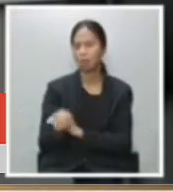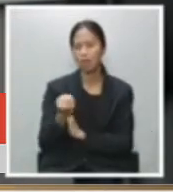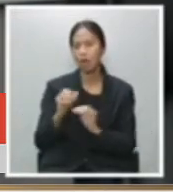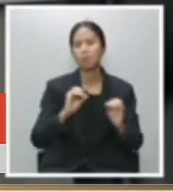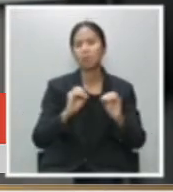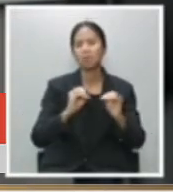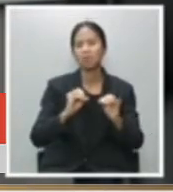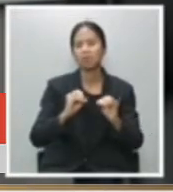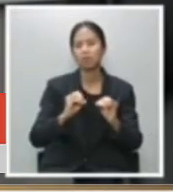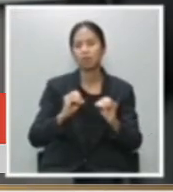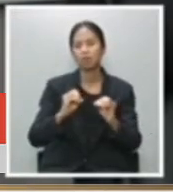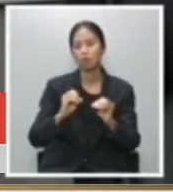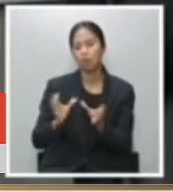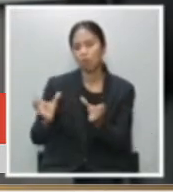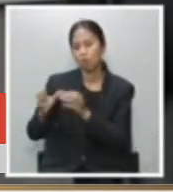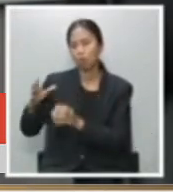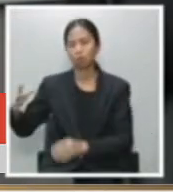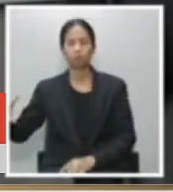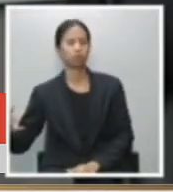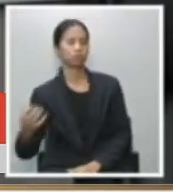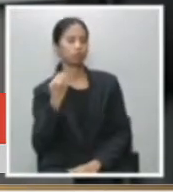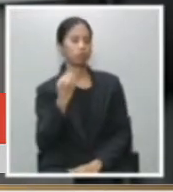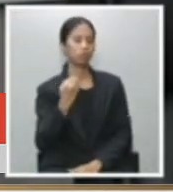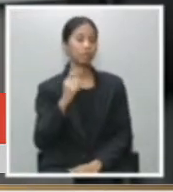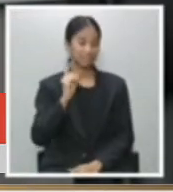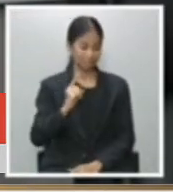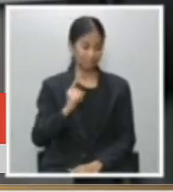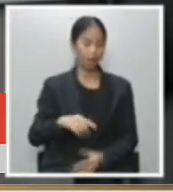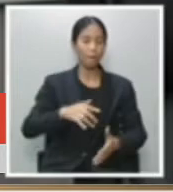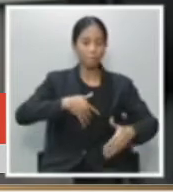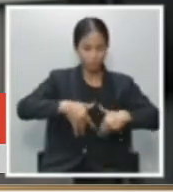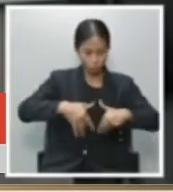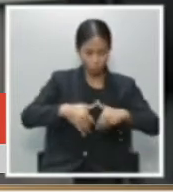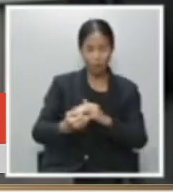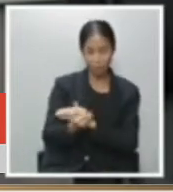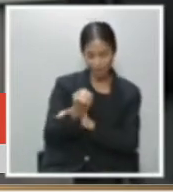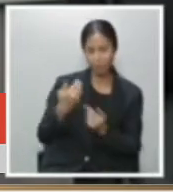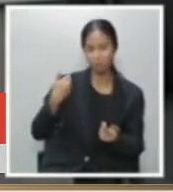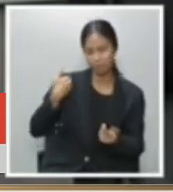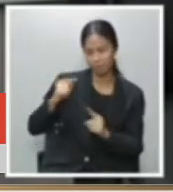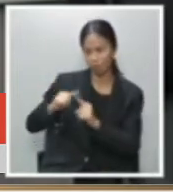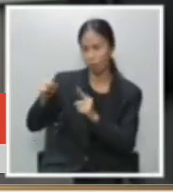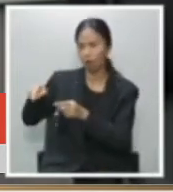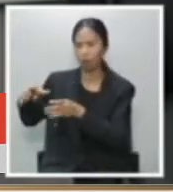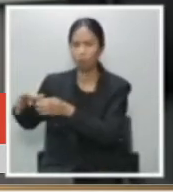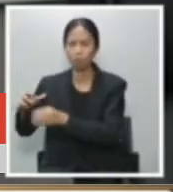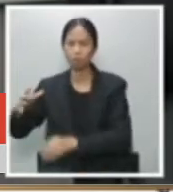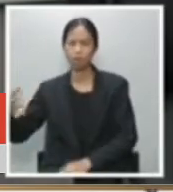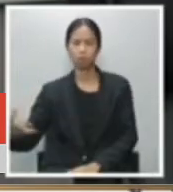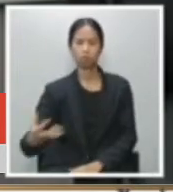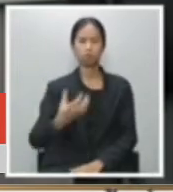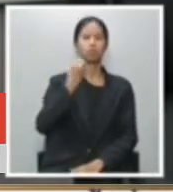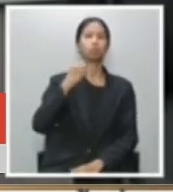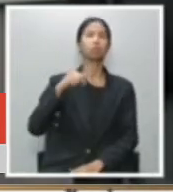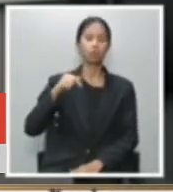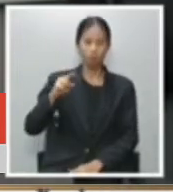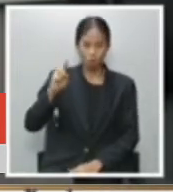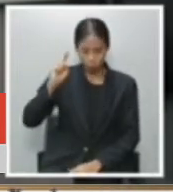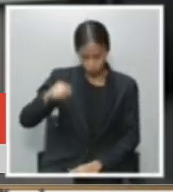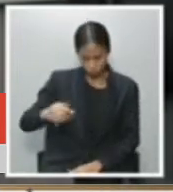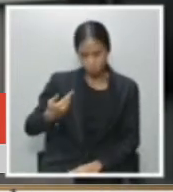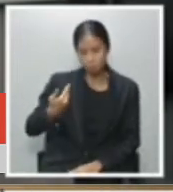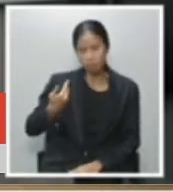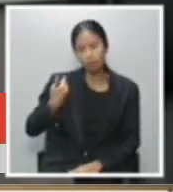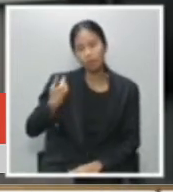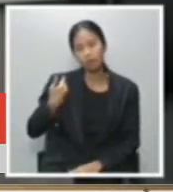ประชาชนเป็นเจ้าของอำนาจแต่เขาเอาอำนาจไปได้แต่ไม่มีกลไกมารองรับเพราะฉะนั้นครับผลการศึกษาต้องมีข้อสังเกตและ